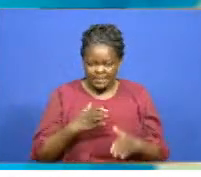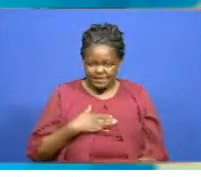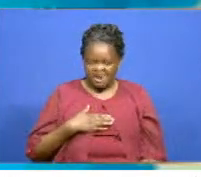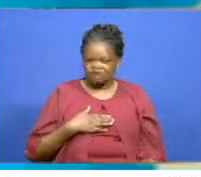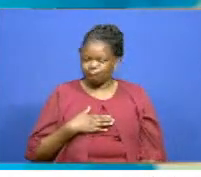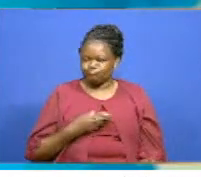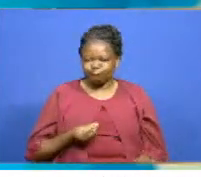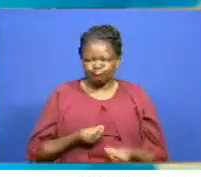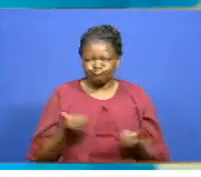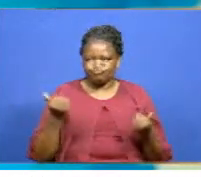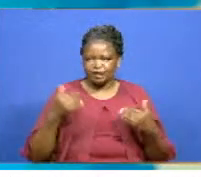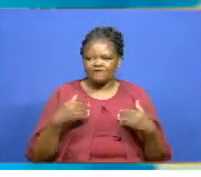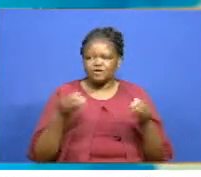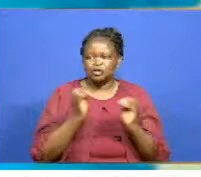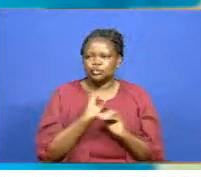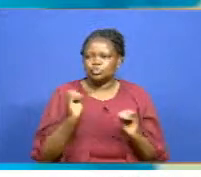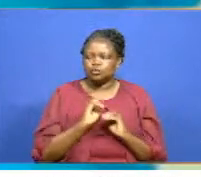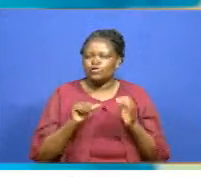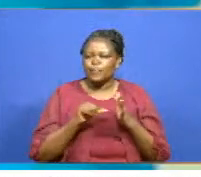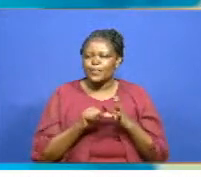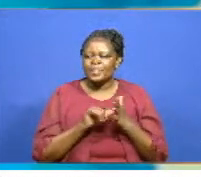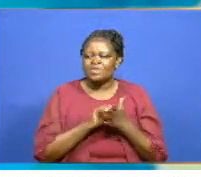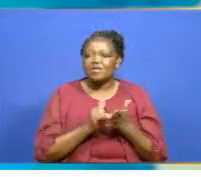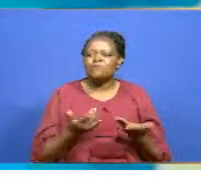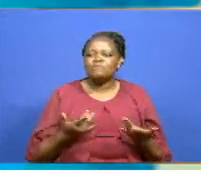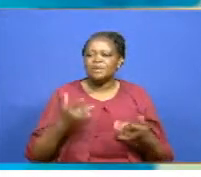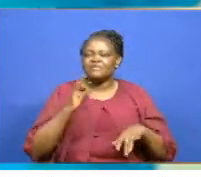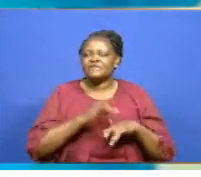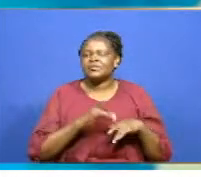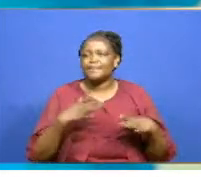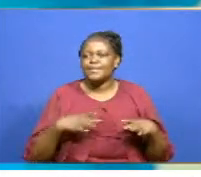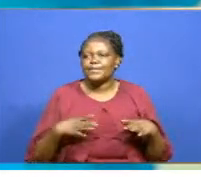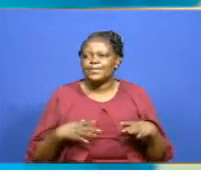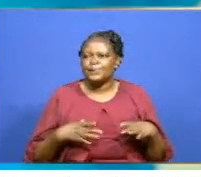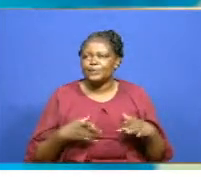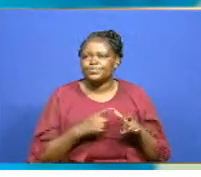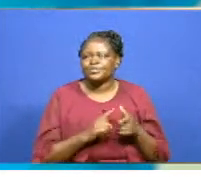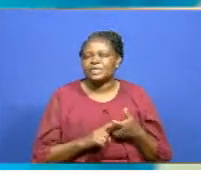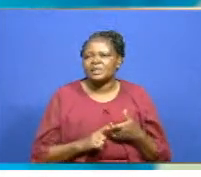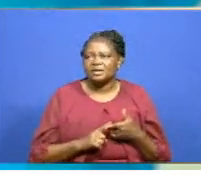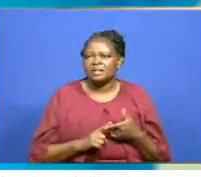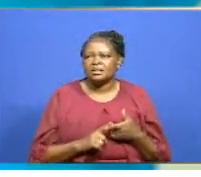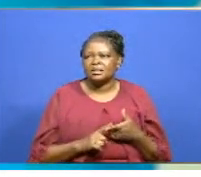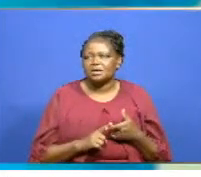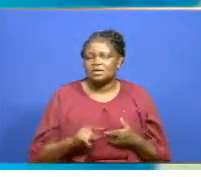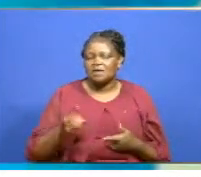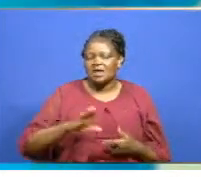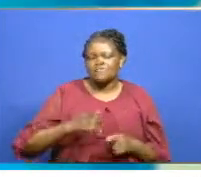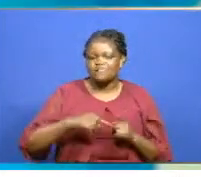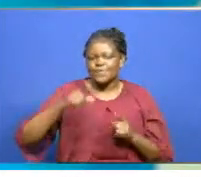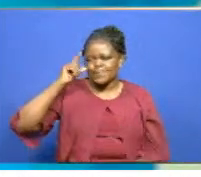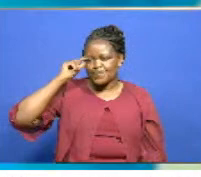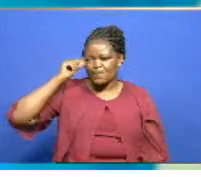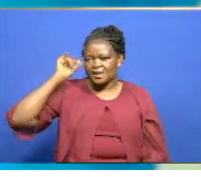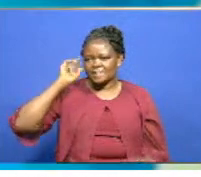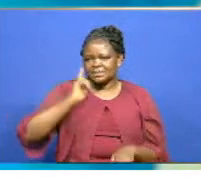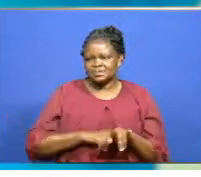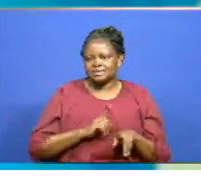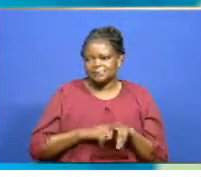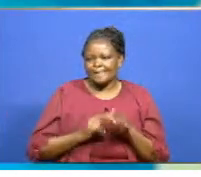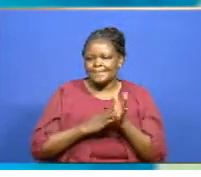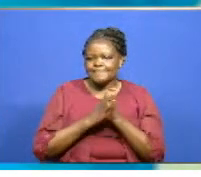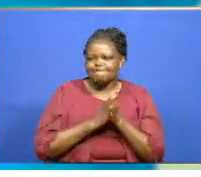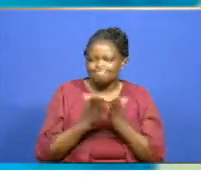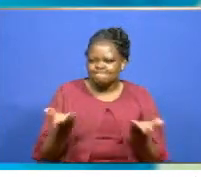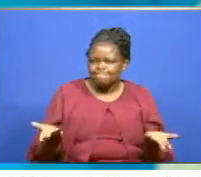na suluhu ya matatizo ambayo yamekuwa yakiwakumba wananchi, na eneo la pwani likiazimia kuwa